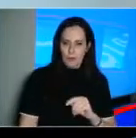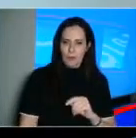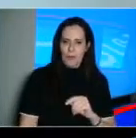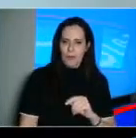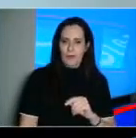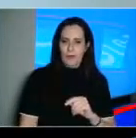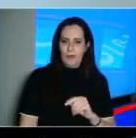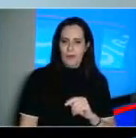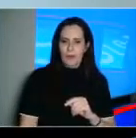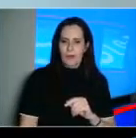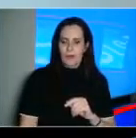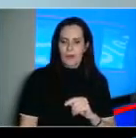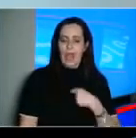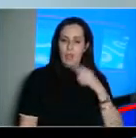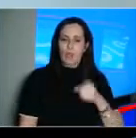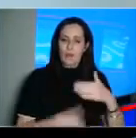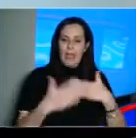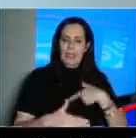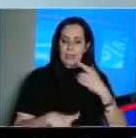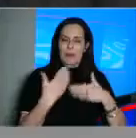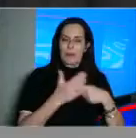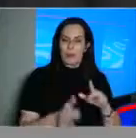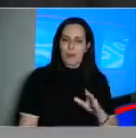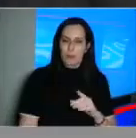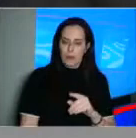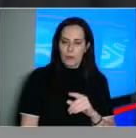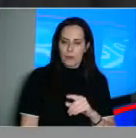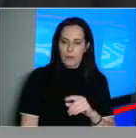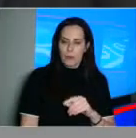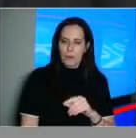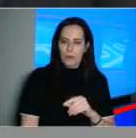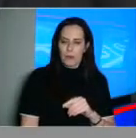אני... אבל אנחנו צריכים להתקדם בדוגמה, בוא נראה לאן זה עובר.